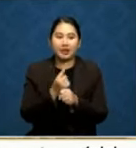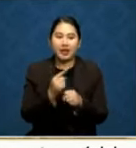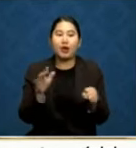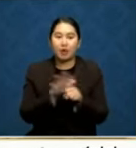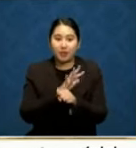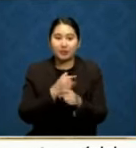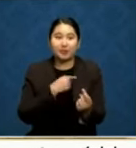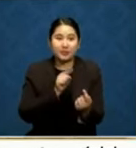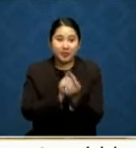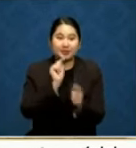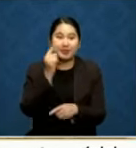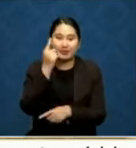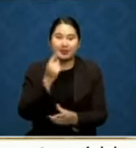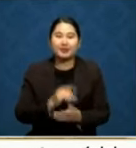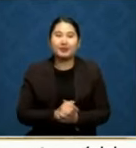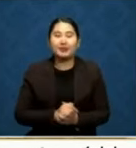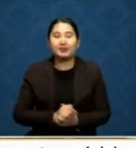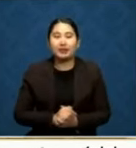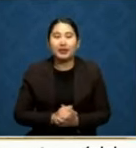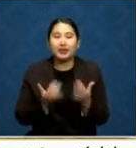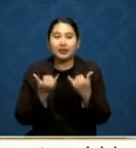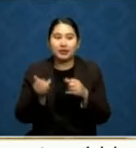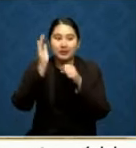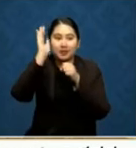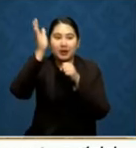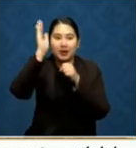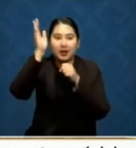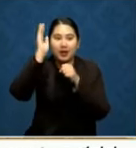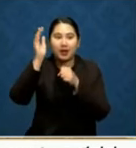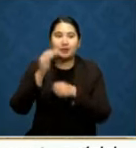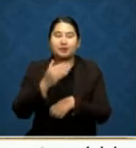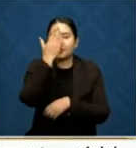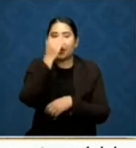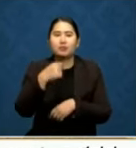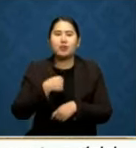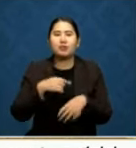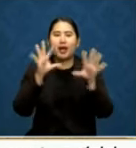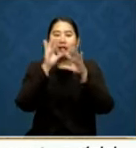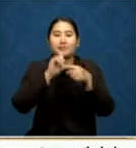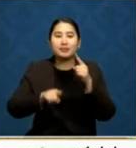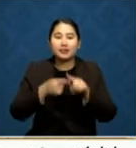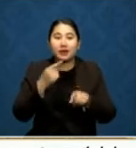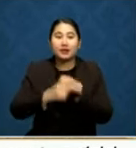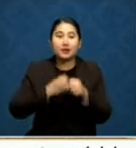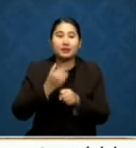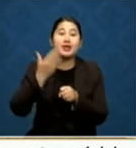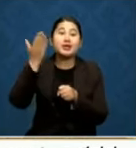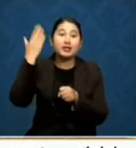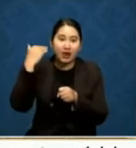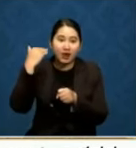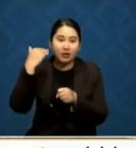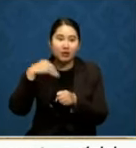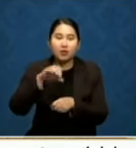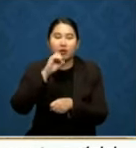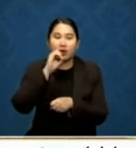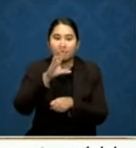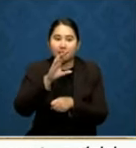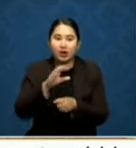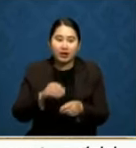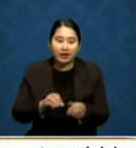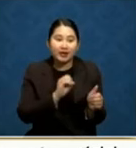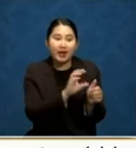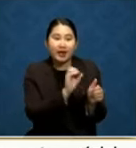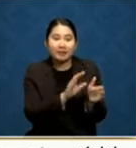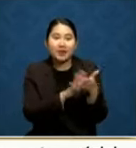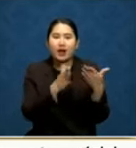เจอกัอีกนะครับผมก็ขอย่าอภิปรายในฐานะทเป็กระยะนมิรถ้ปีที่แล้ว Yearton Foodfinx กลบไป